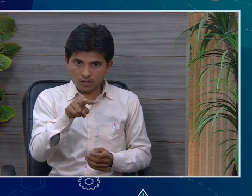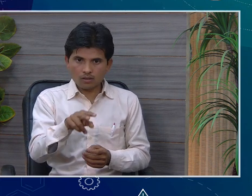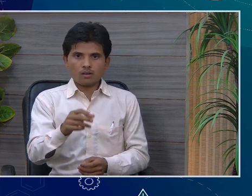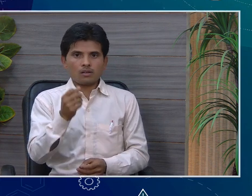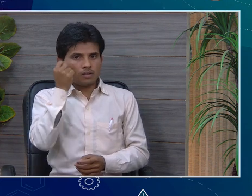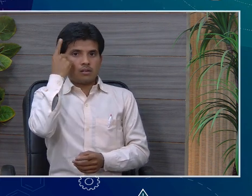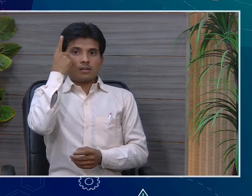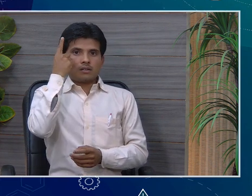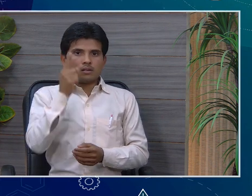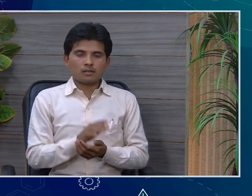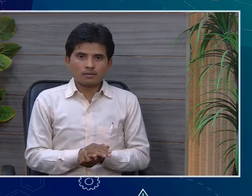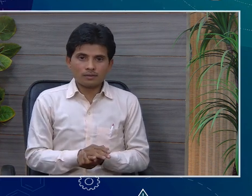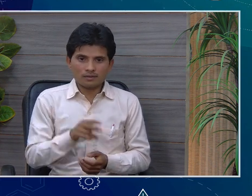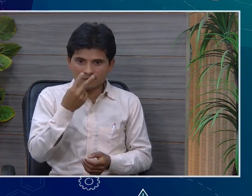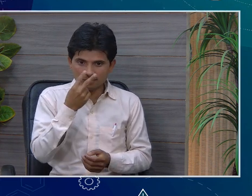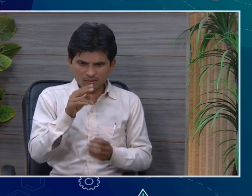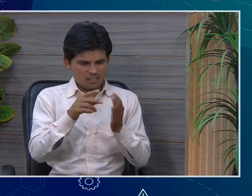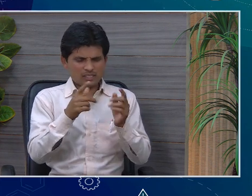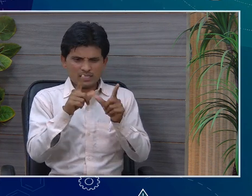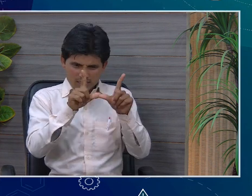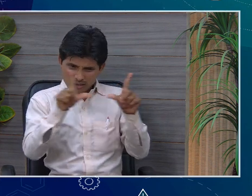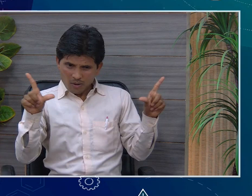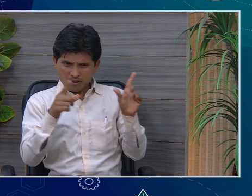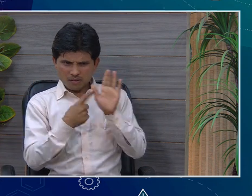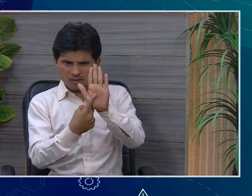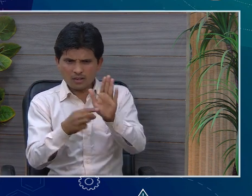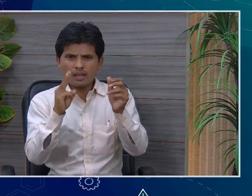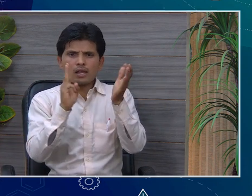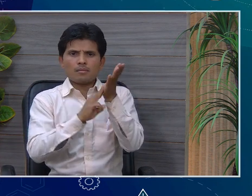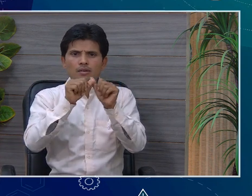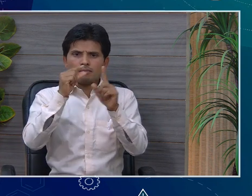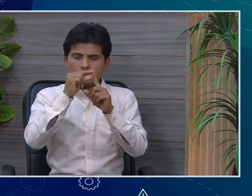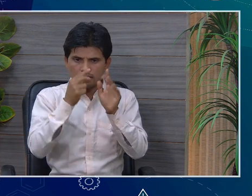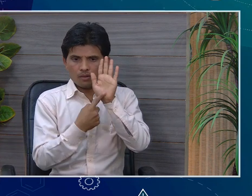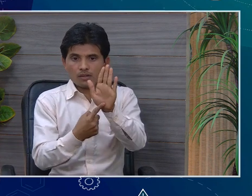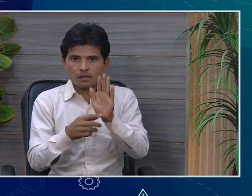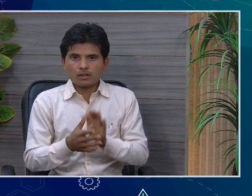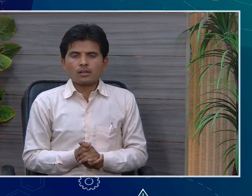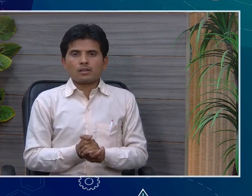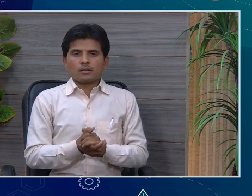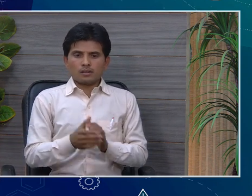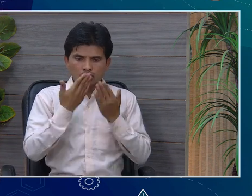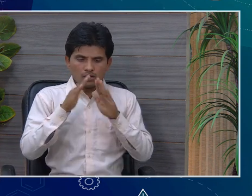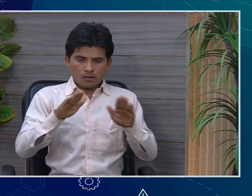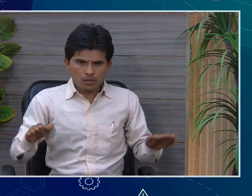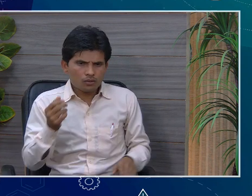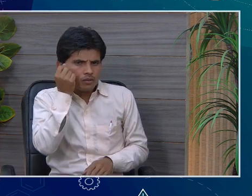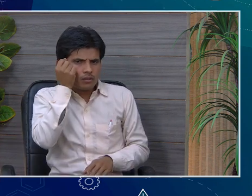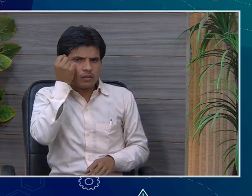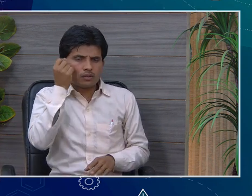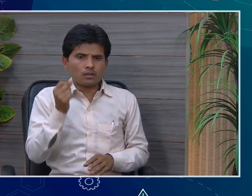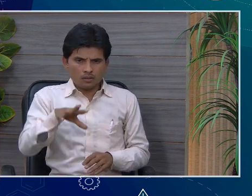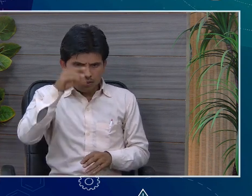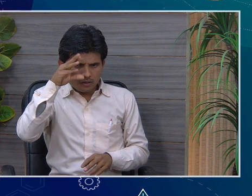देख कर ऑब्जरवेशन का ज्यादा मौका देते हैं कोई हम्म पिक्चर दिखा रहे हैं कोई मैप दिखा रहे हैं तो वह विजन के ऊपर है जबकि बच्चों की जो लर्निंग है वह